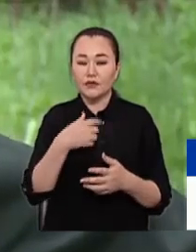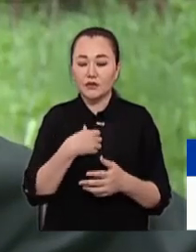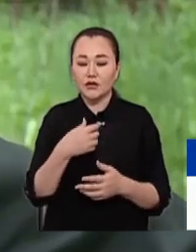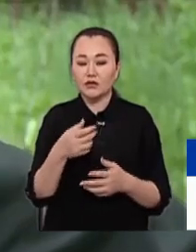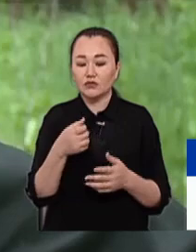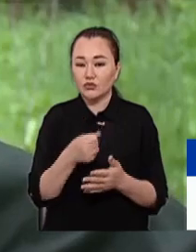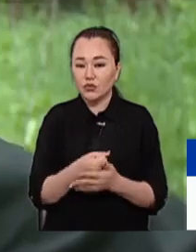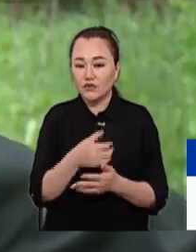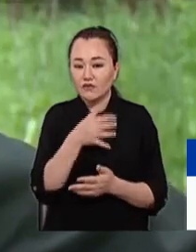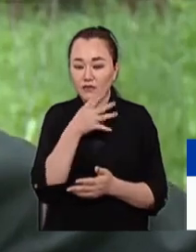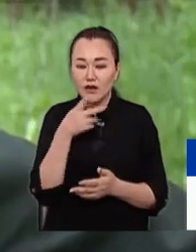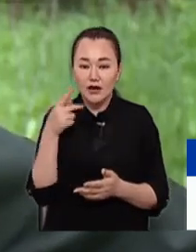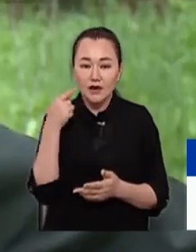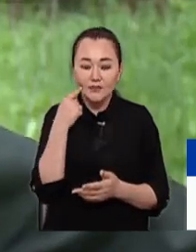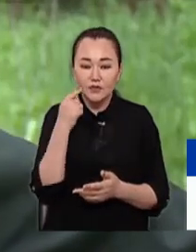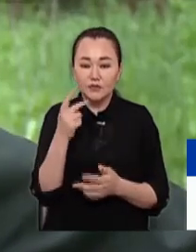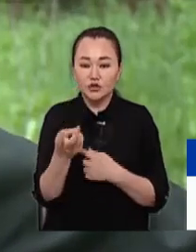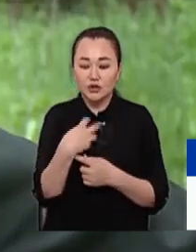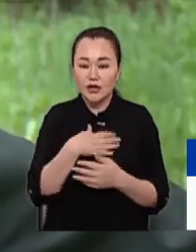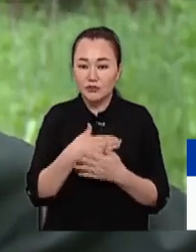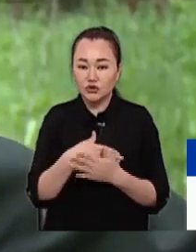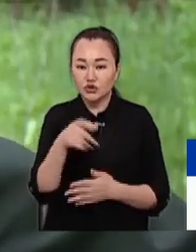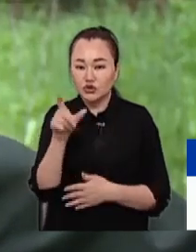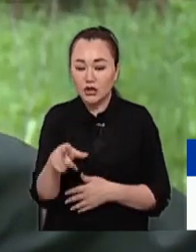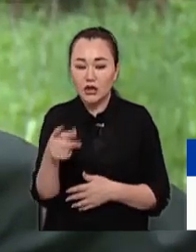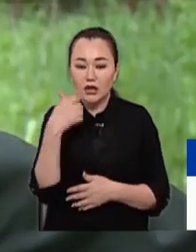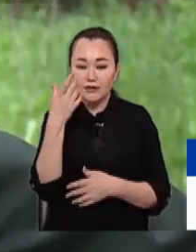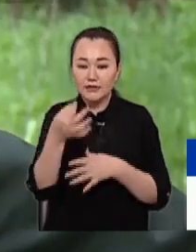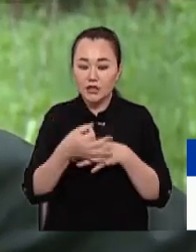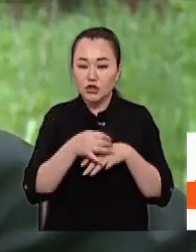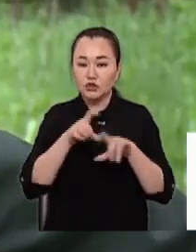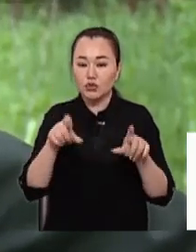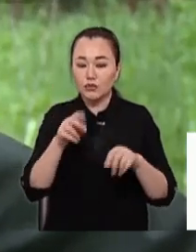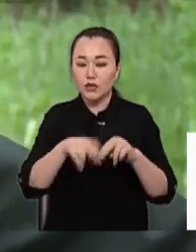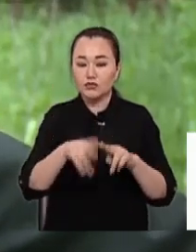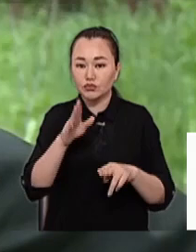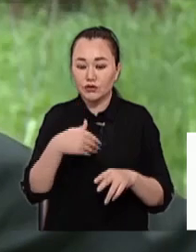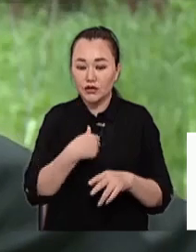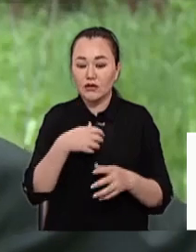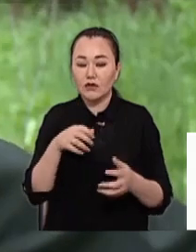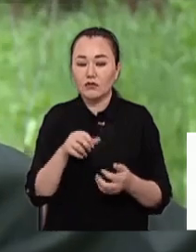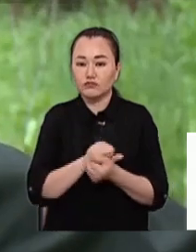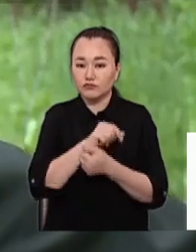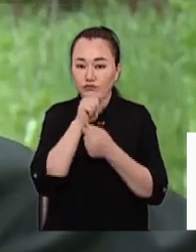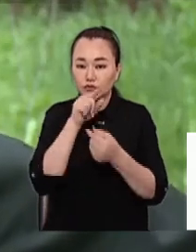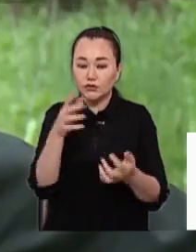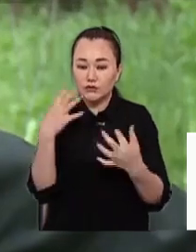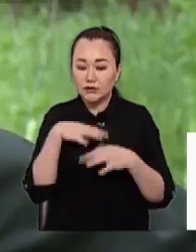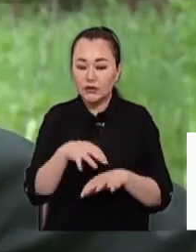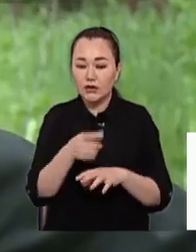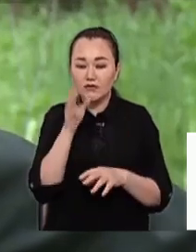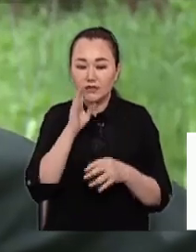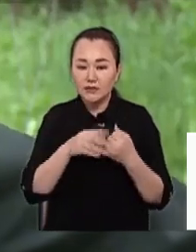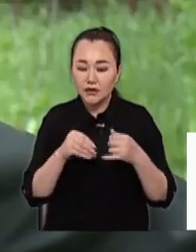Мне до такой степени обидно. Пришел ко мне общественник. Когда он сказал, что тут школу построят, я выступил против изъятия. Земля ведь